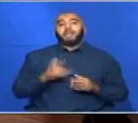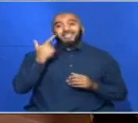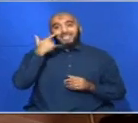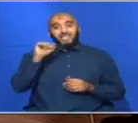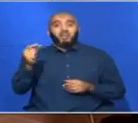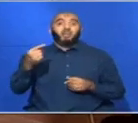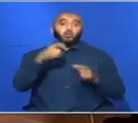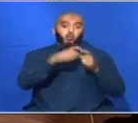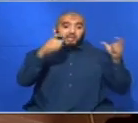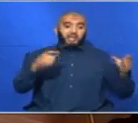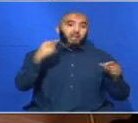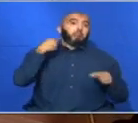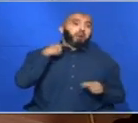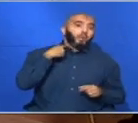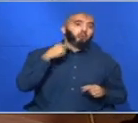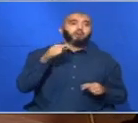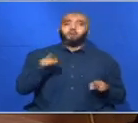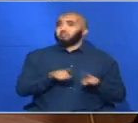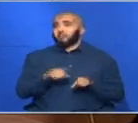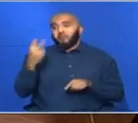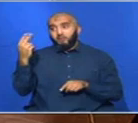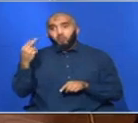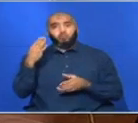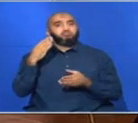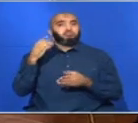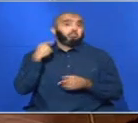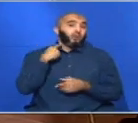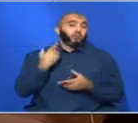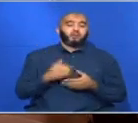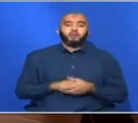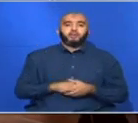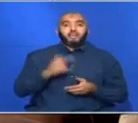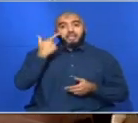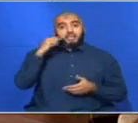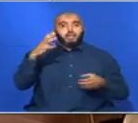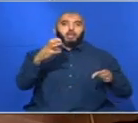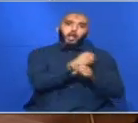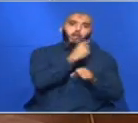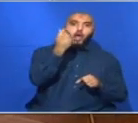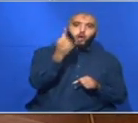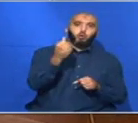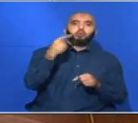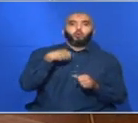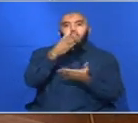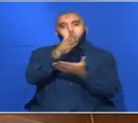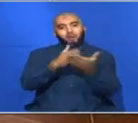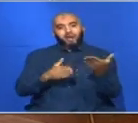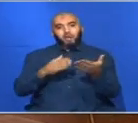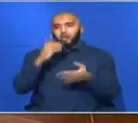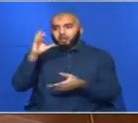ولذلكم اذا كانت هناك خساره واذا كان هناك ربح واردنا ان نرد